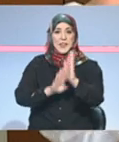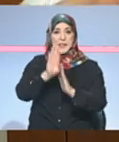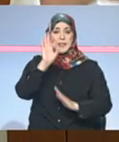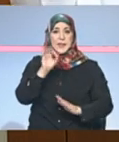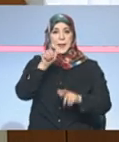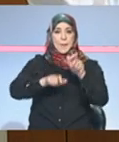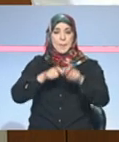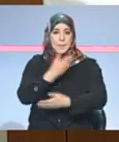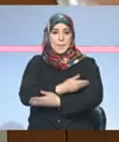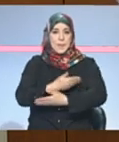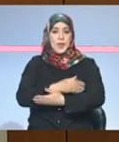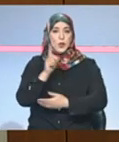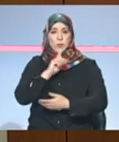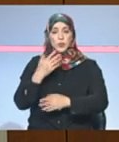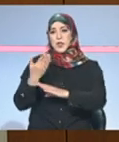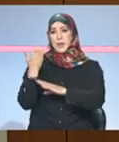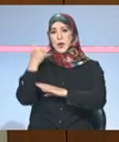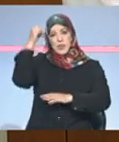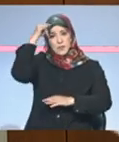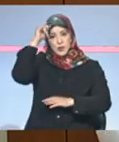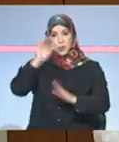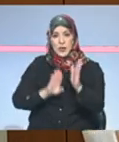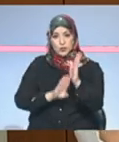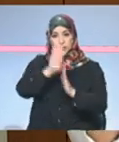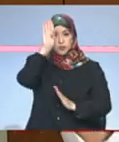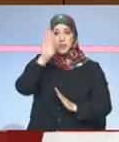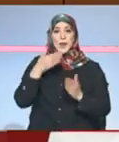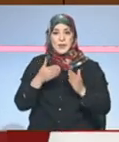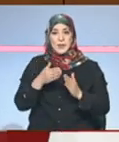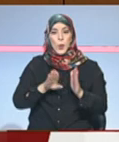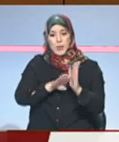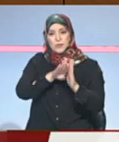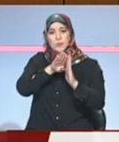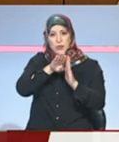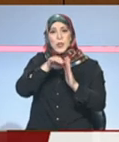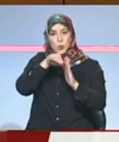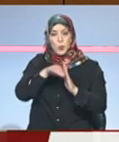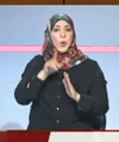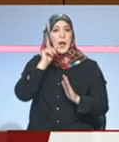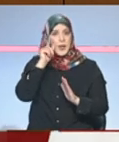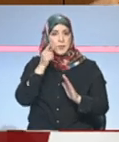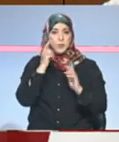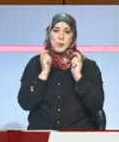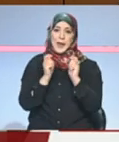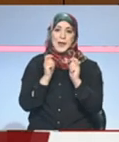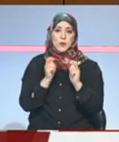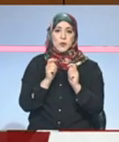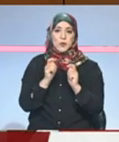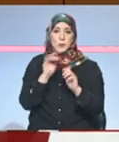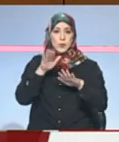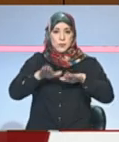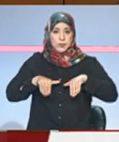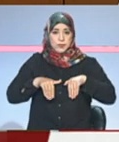الليكا ماهوش كبير، مش كيما كنت في جويليا طالعة هكا توا وليت ترى هكا كيما نقول، راهو ما يلزمنيش نهبط